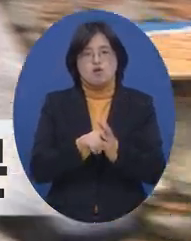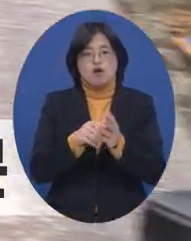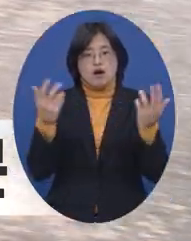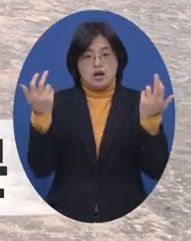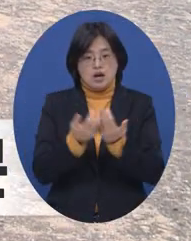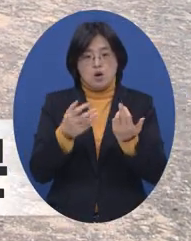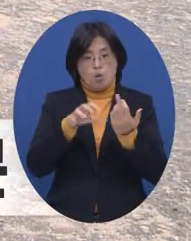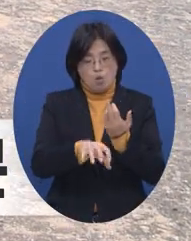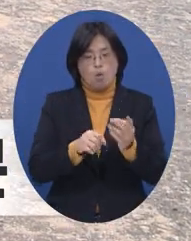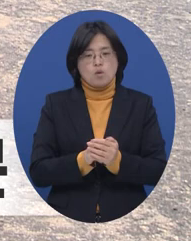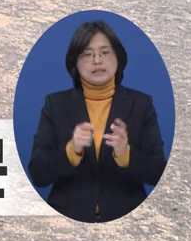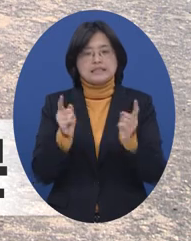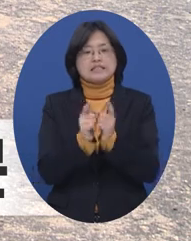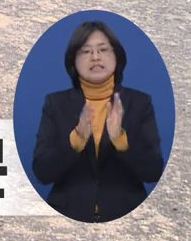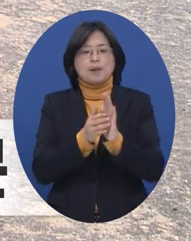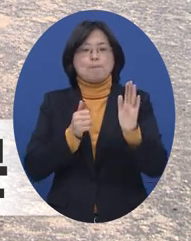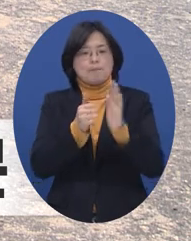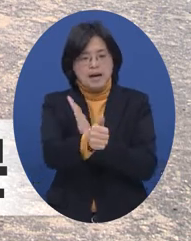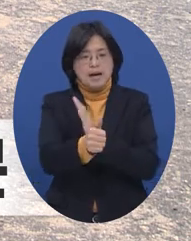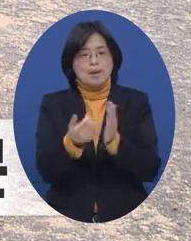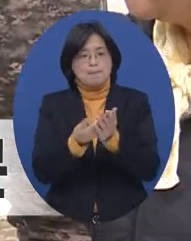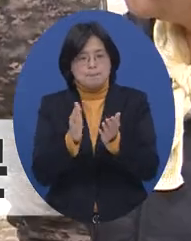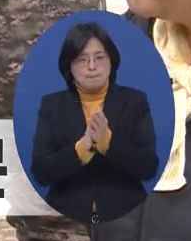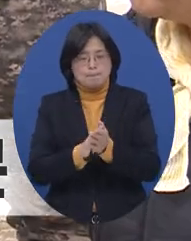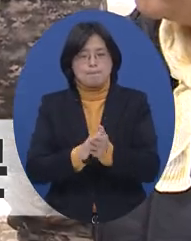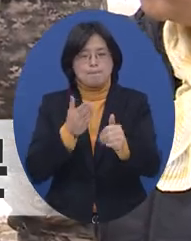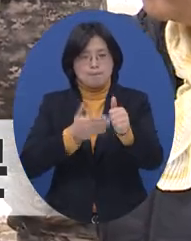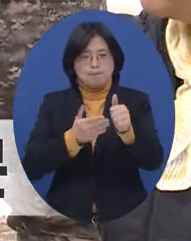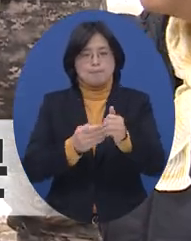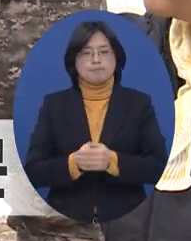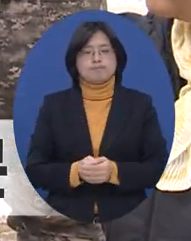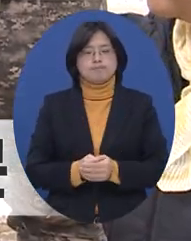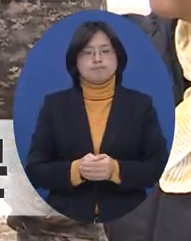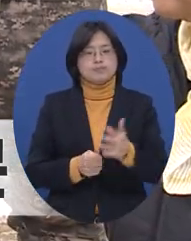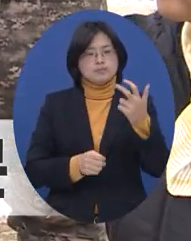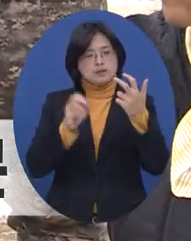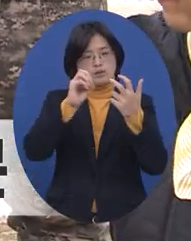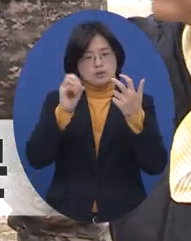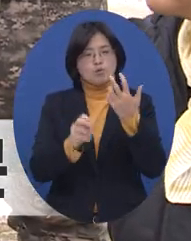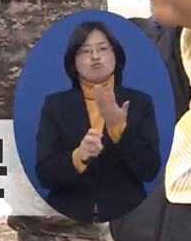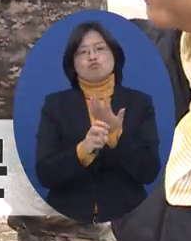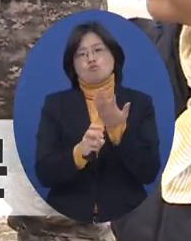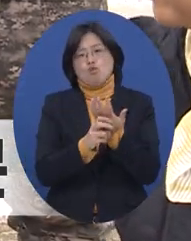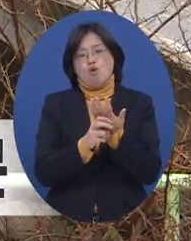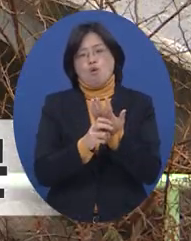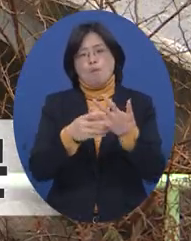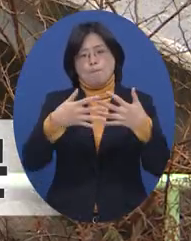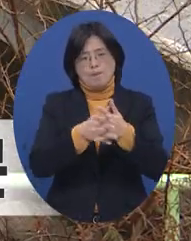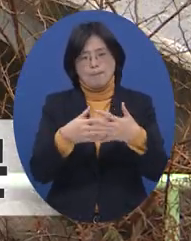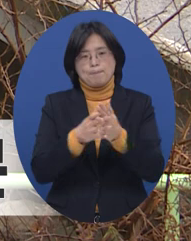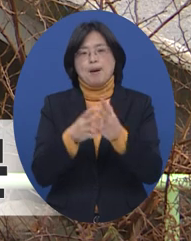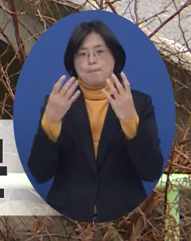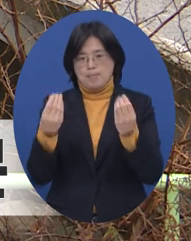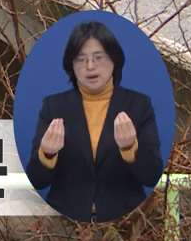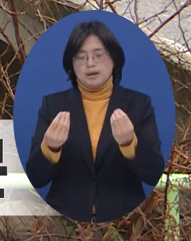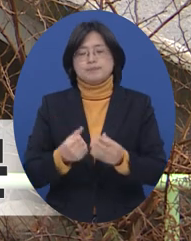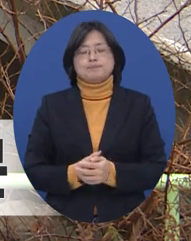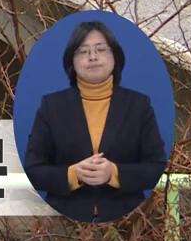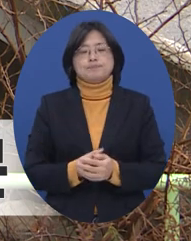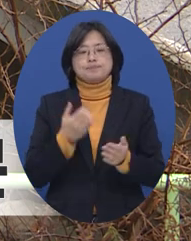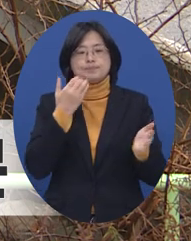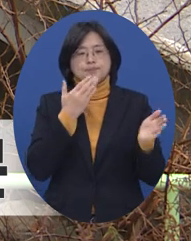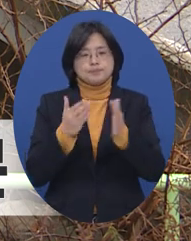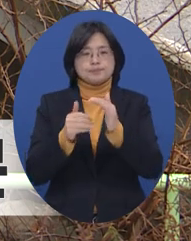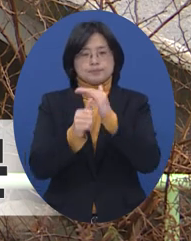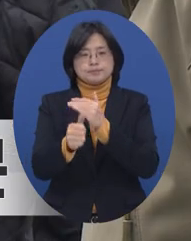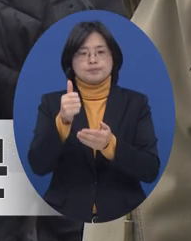신속한 정비를 당부했습니다. 포천 백운 계곡은 70% 정도 불법 시설물을 철거한 상태입니다. 경기도는